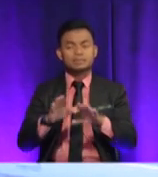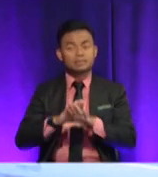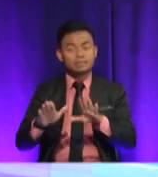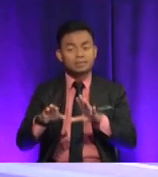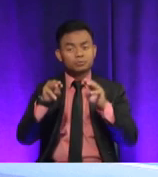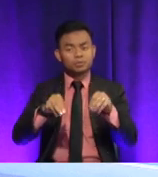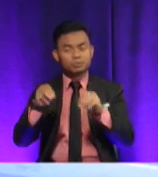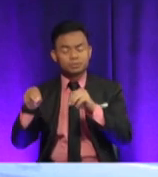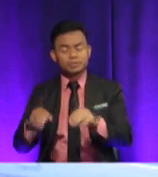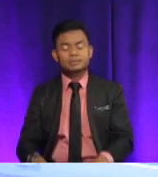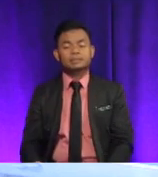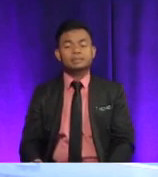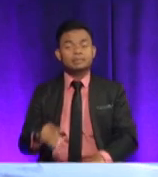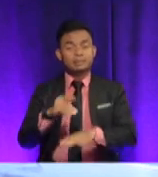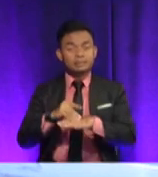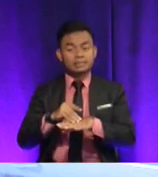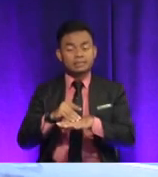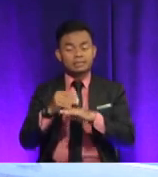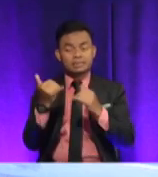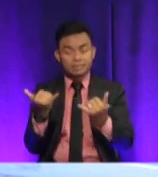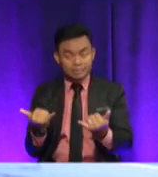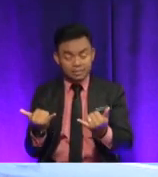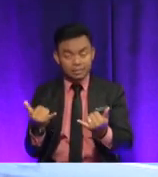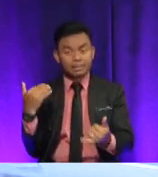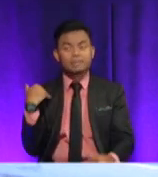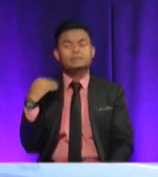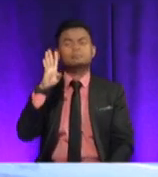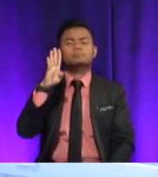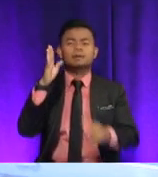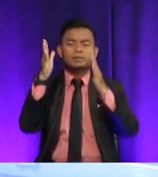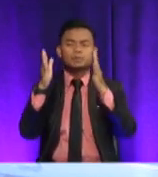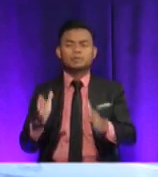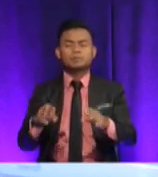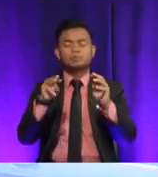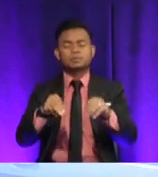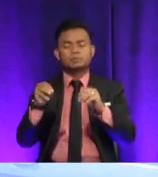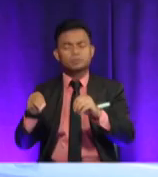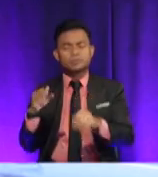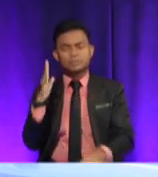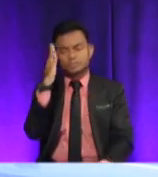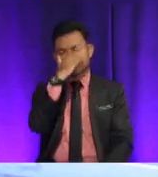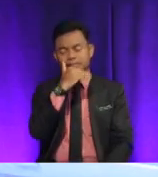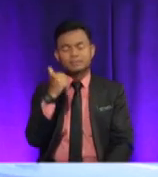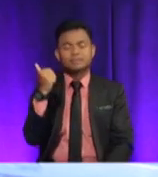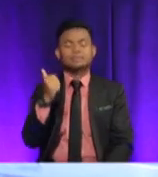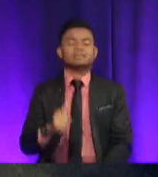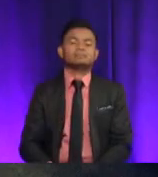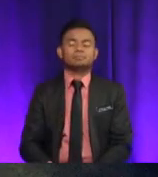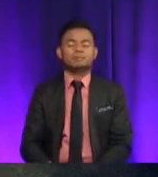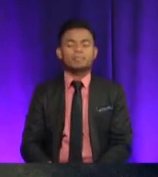dan di studio kita ada empat orang putri-putri yang cantik menawan Assalamualaikum Hai